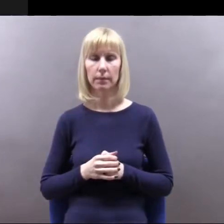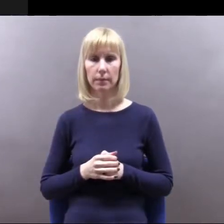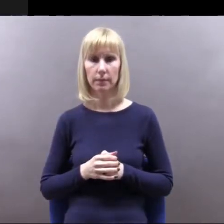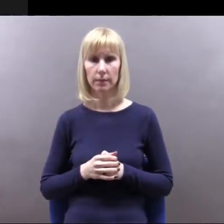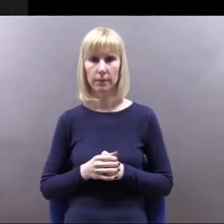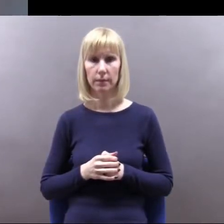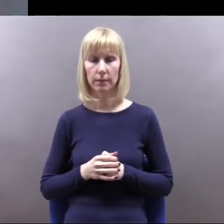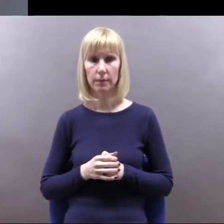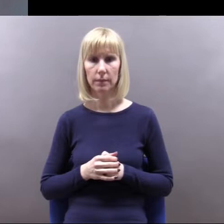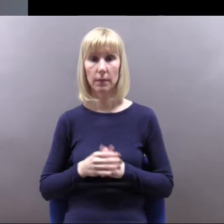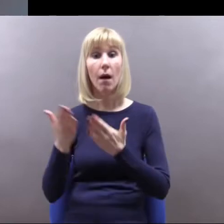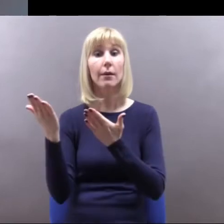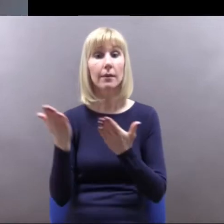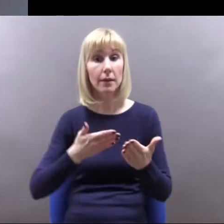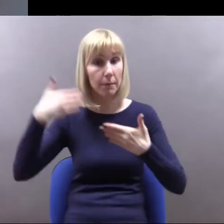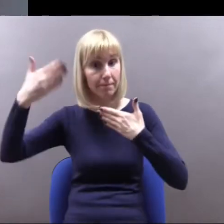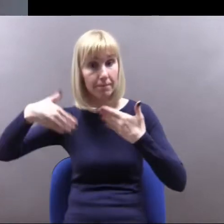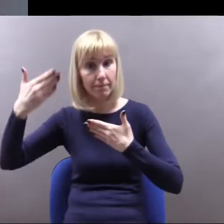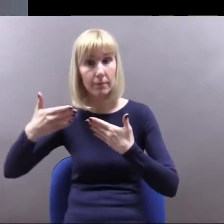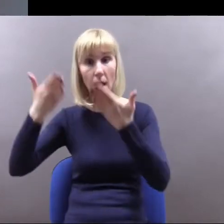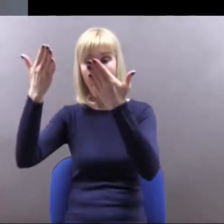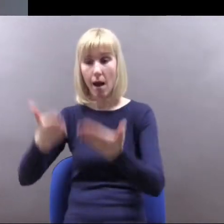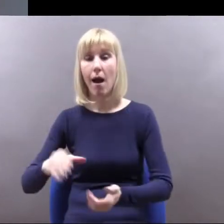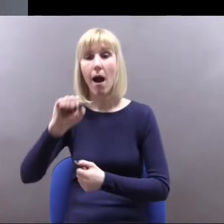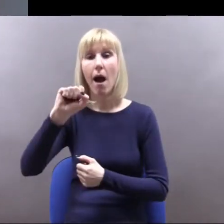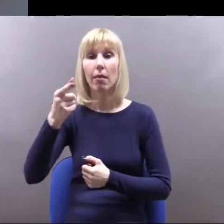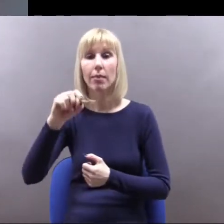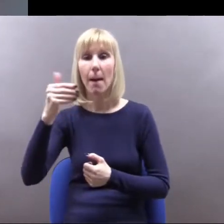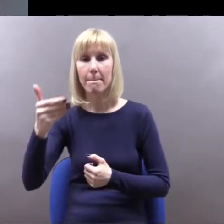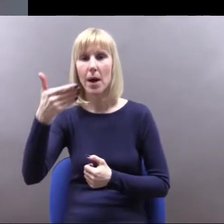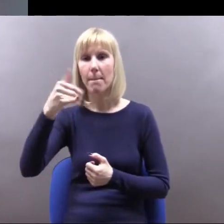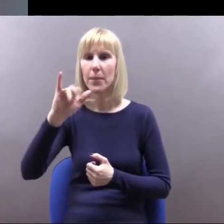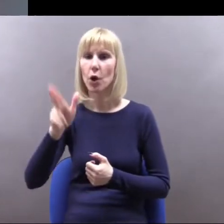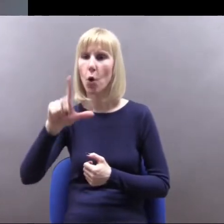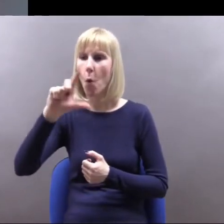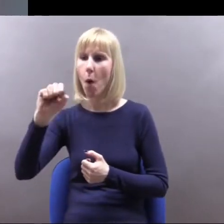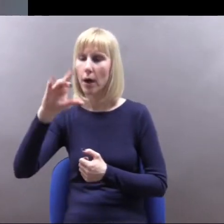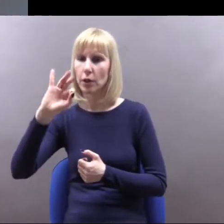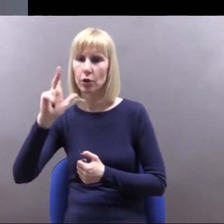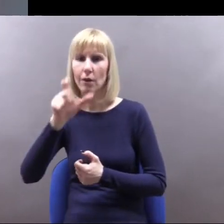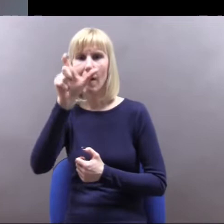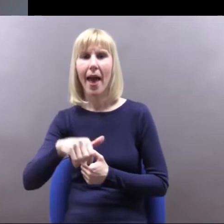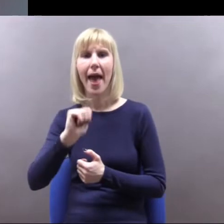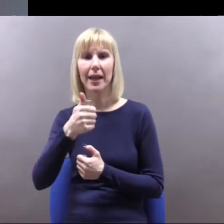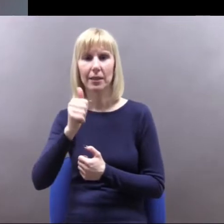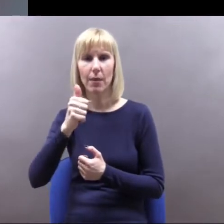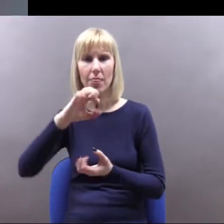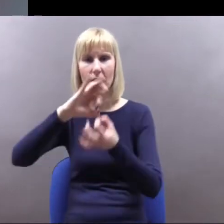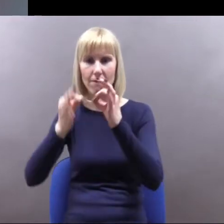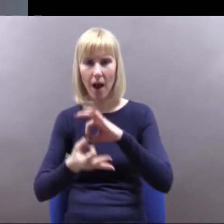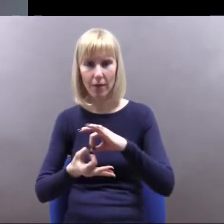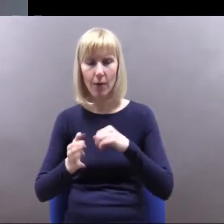rozpędzić, żeby to wypełnić. Zatem zapraszam pierwszego prelegenta, Adam Mikołajczyk, ekspert